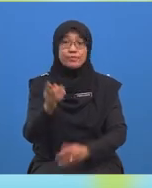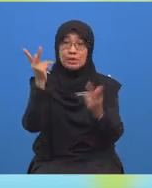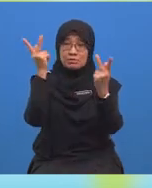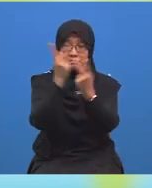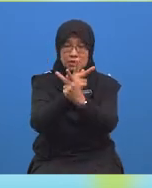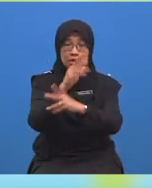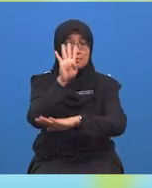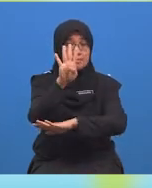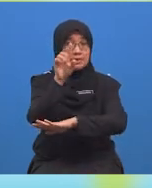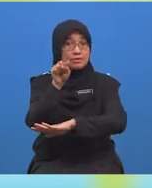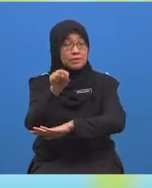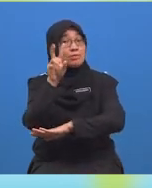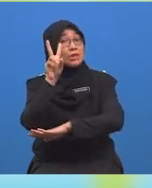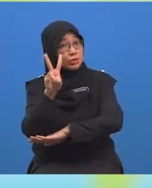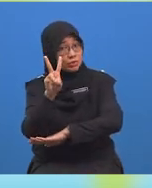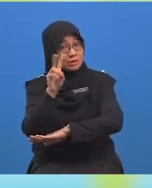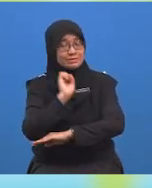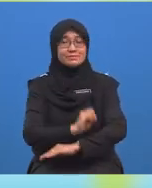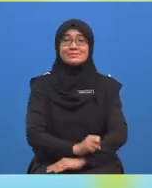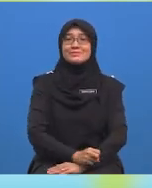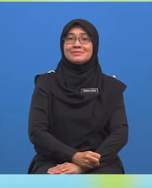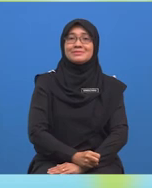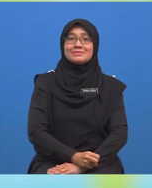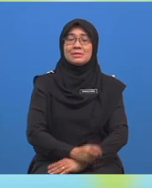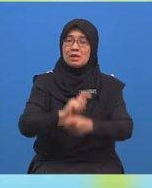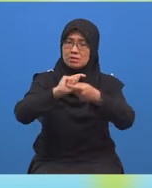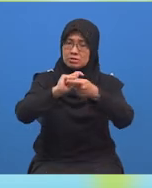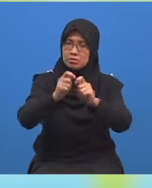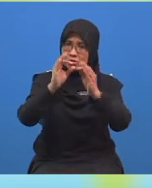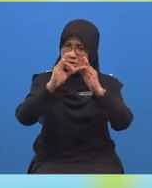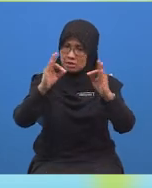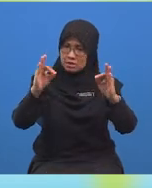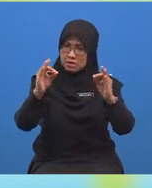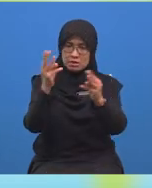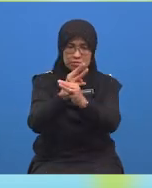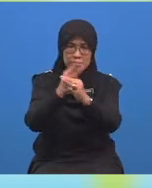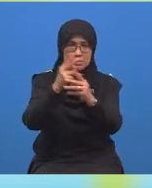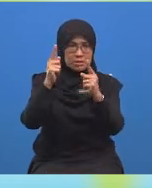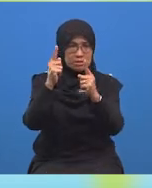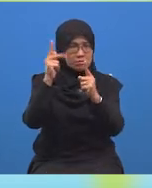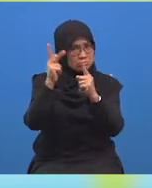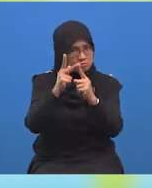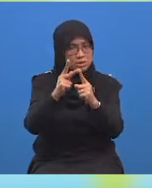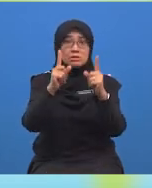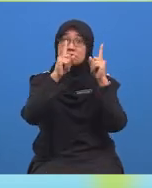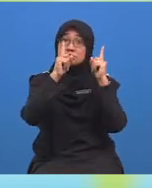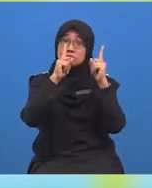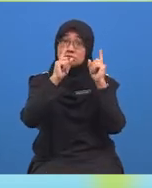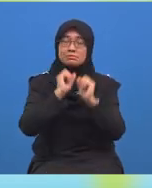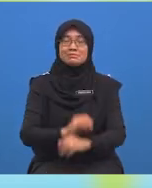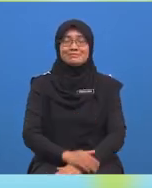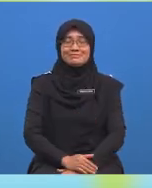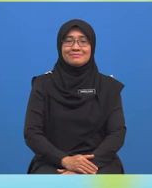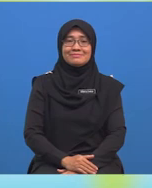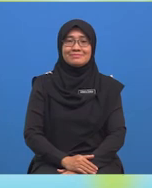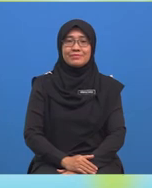432.01 darab 4.2. Tukarkan ayat matematik kepada bentuk lazim seperti berikut.